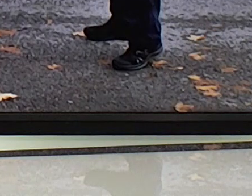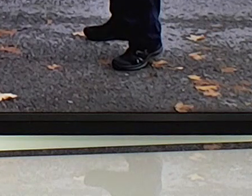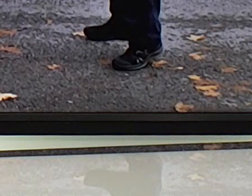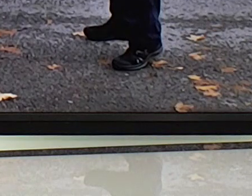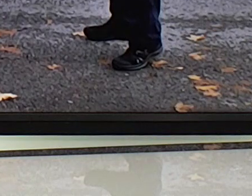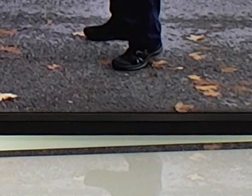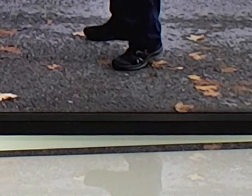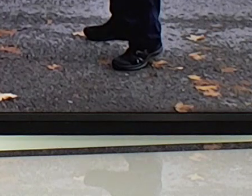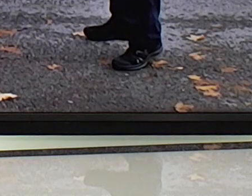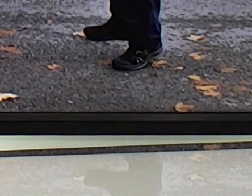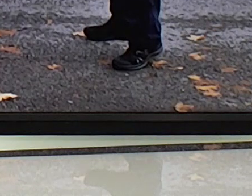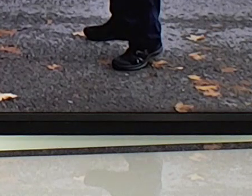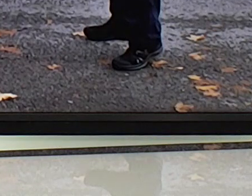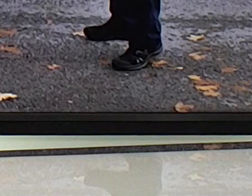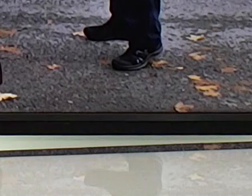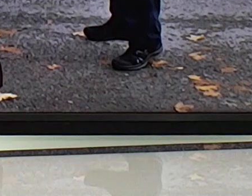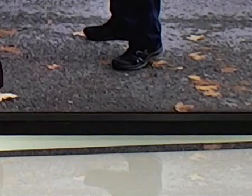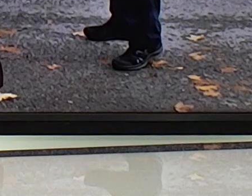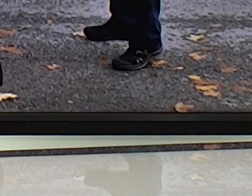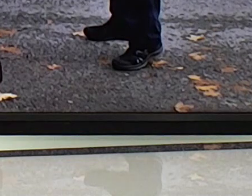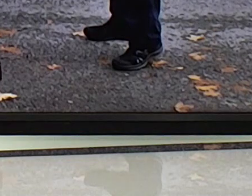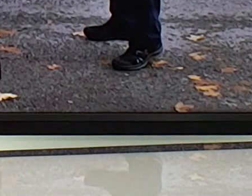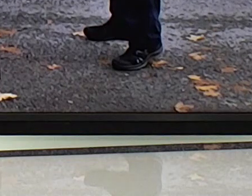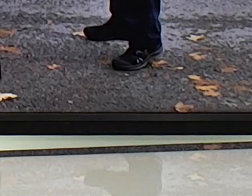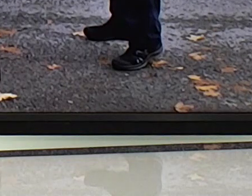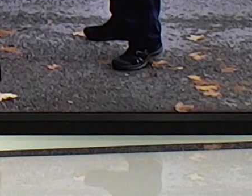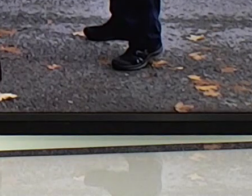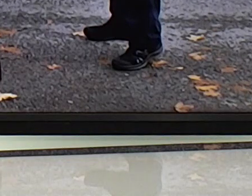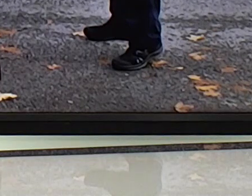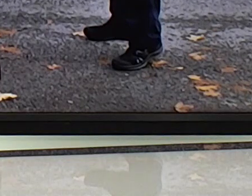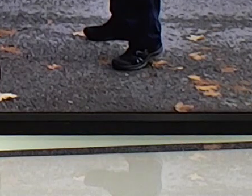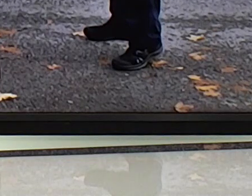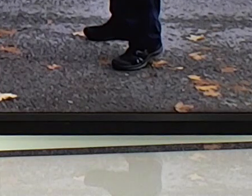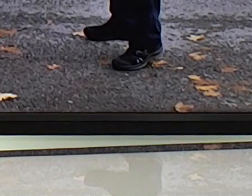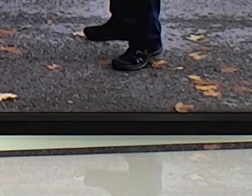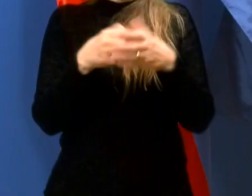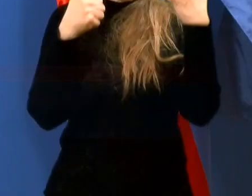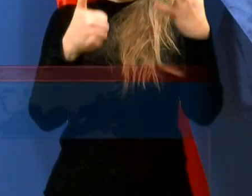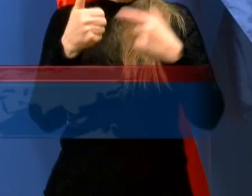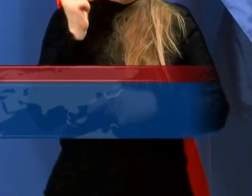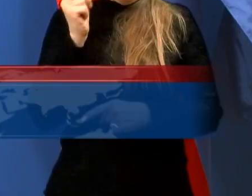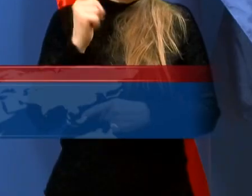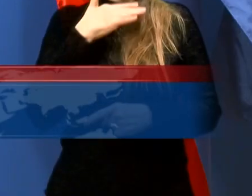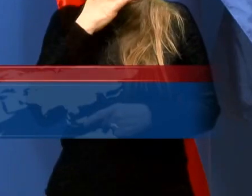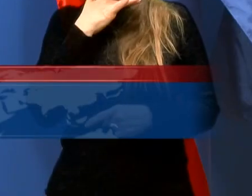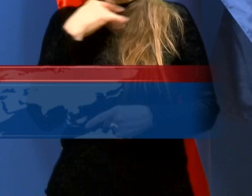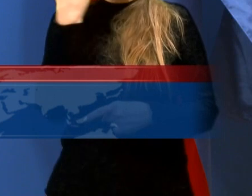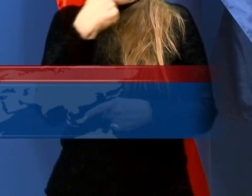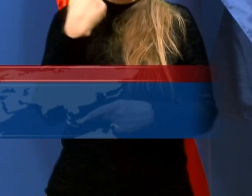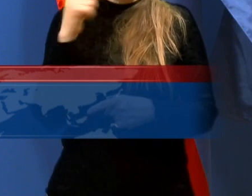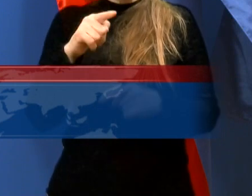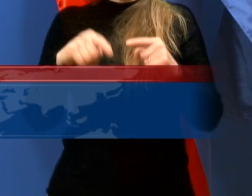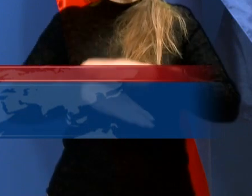priljubljene turistične točke preverijo, kakšna je gneča in se tja ne odpravijo. V soboto, nedeljo in